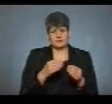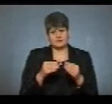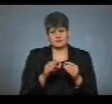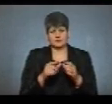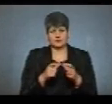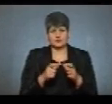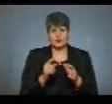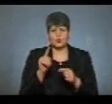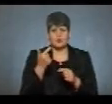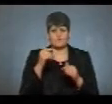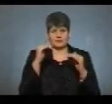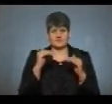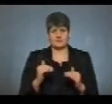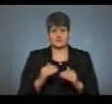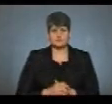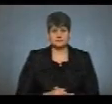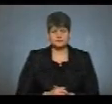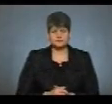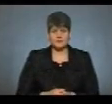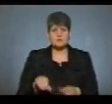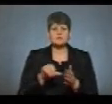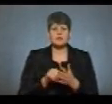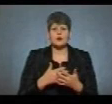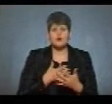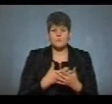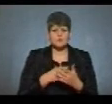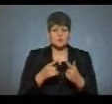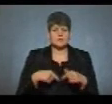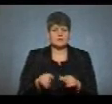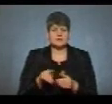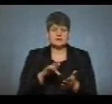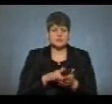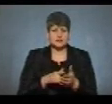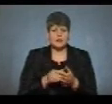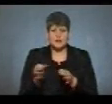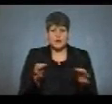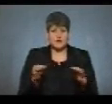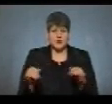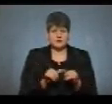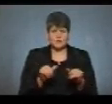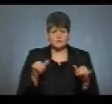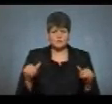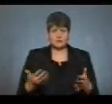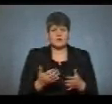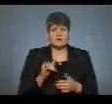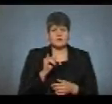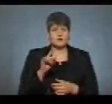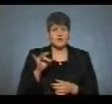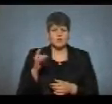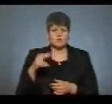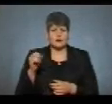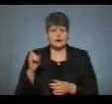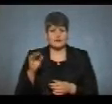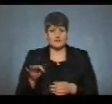квитком на гривню дешевше. Представник громадської організації «Центр локального розвитку та громадських ініціатив» Іван Рудакевич, який